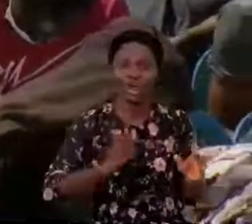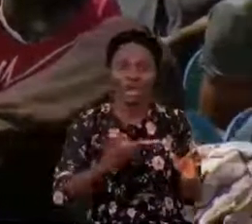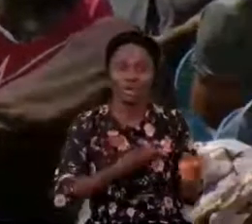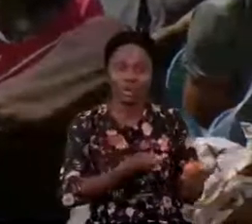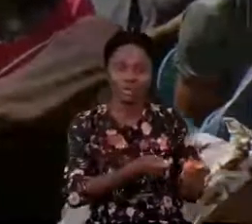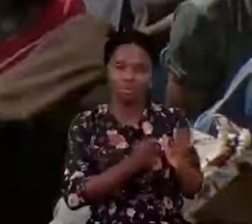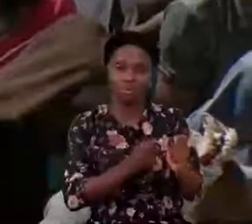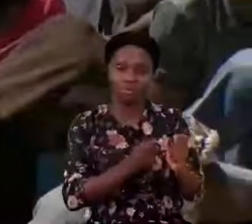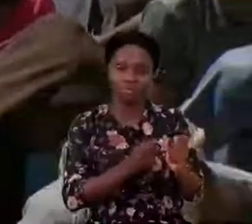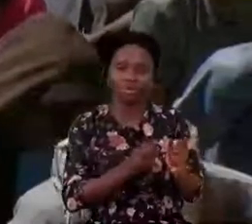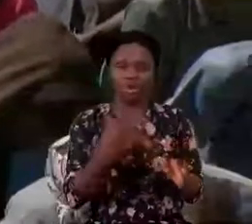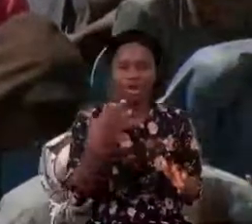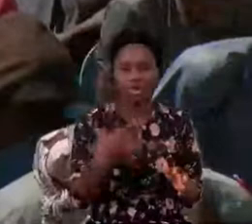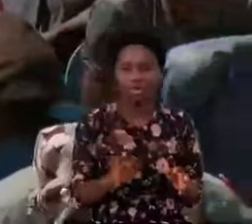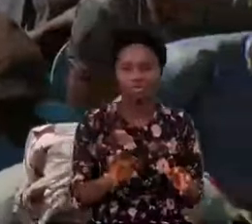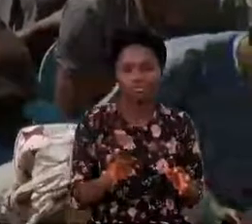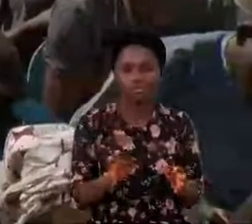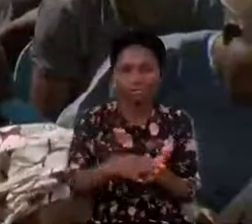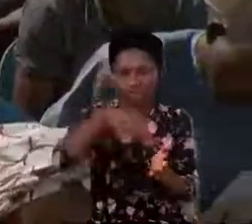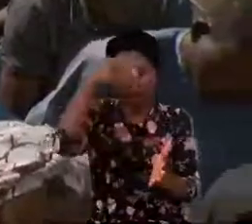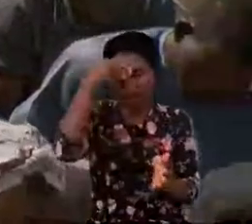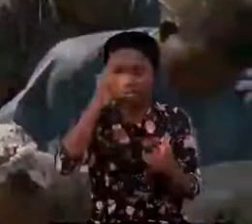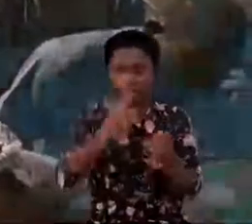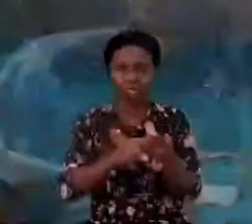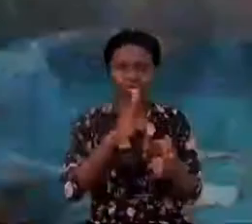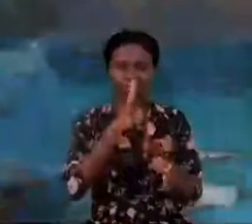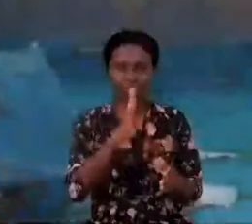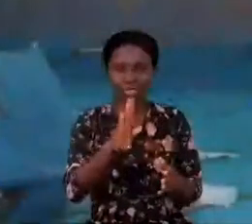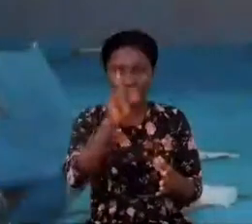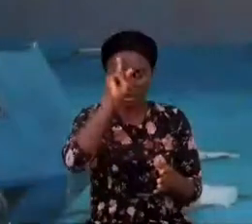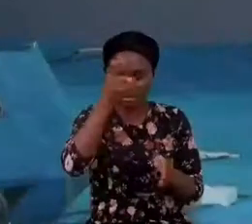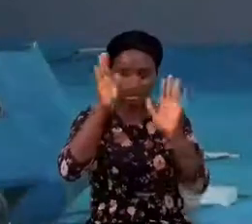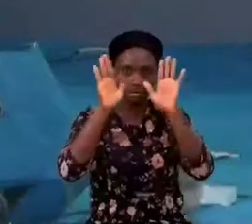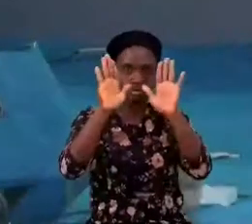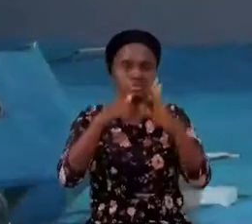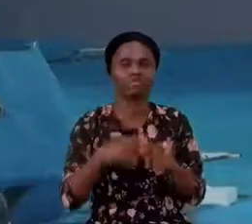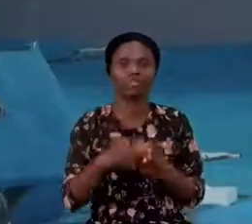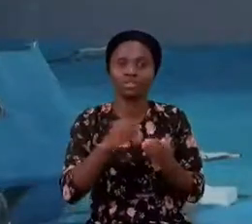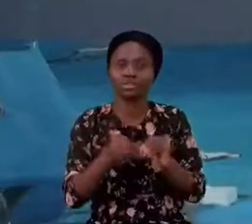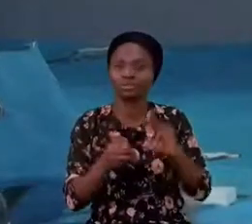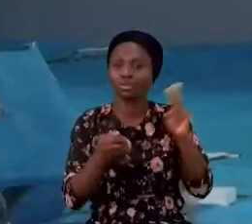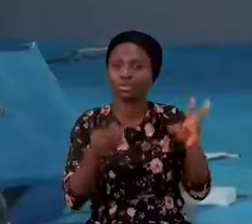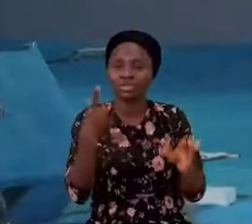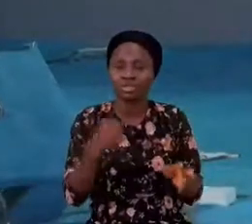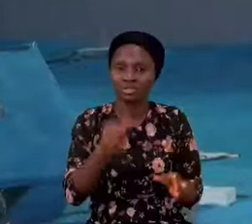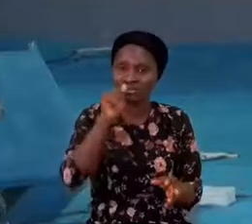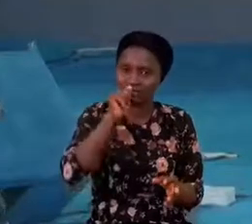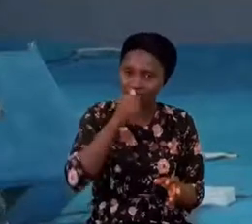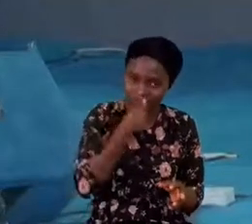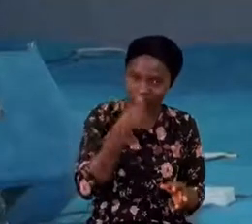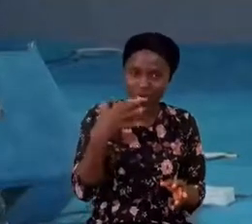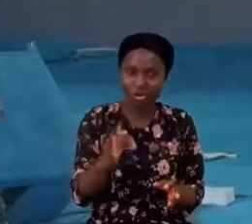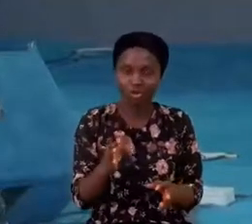persévérance de ceux qui se penchent, qui s'orientent vers l'excellence. Trois éléments, premier